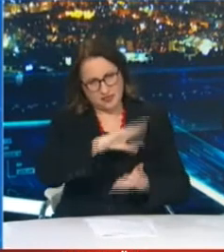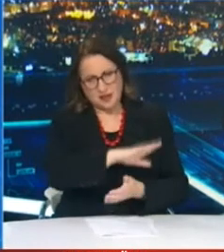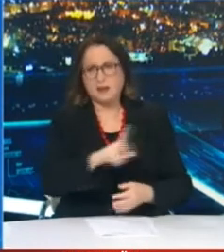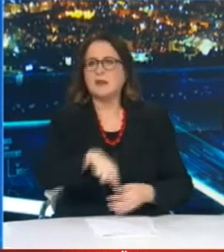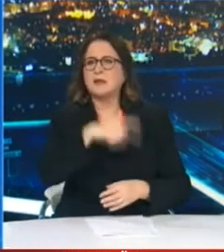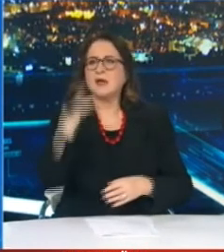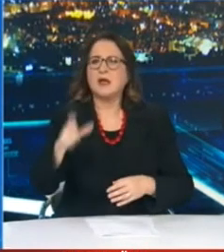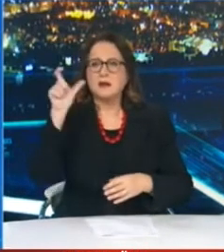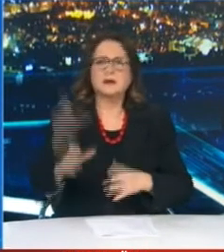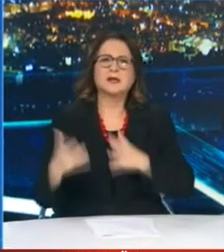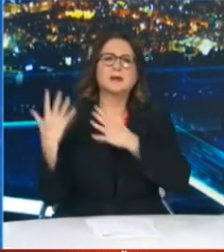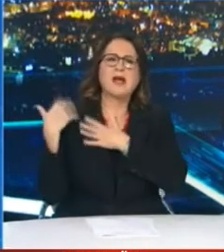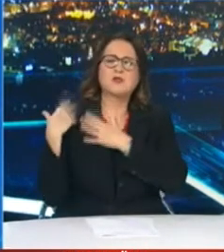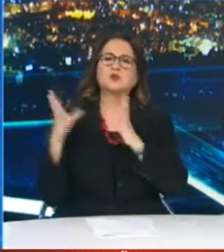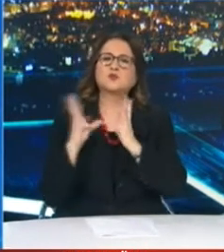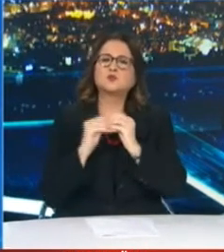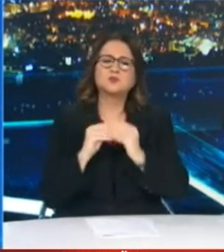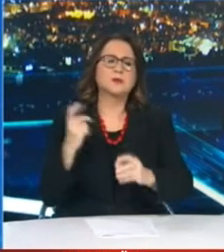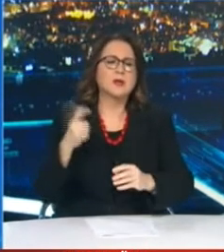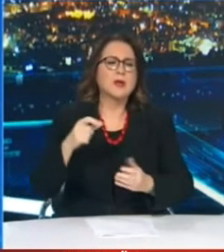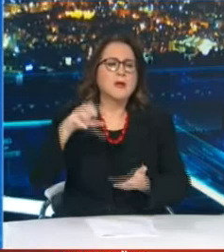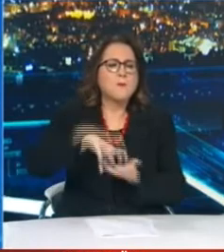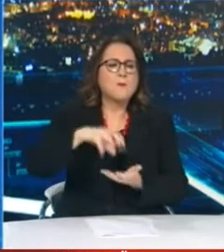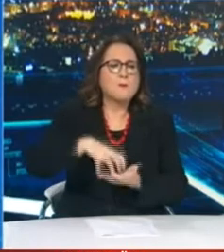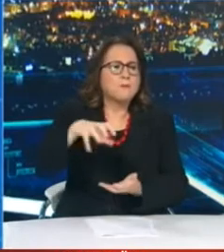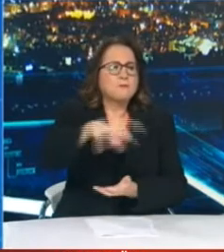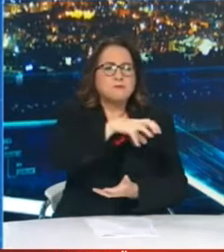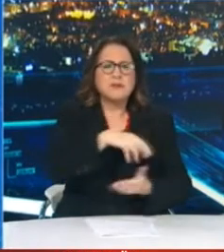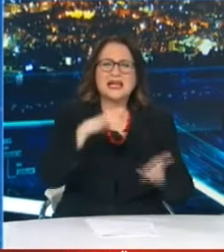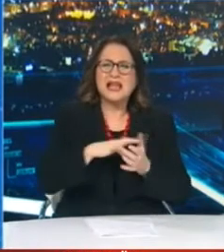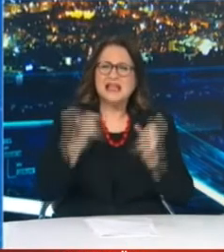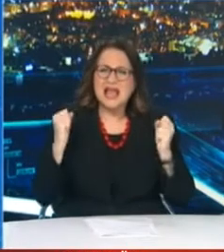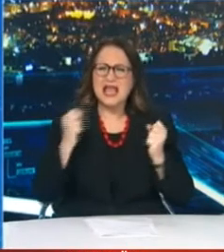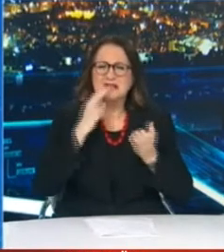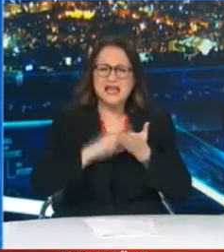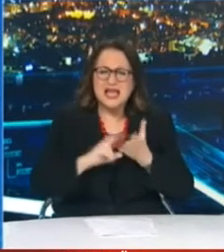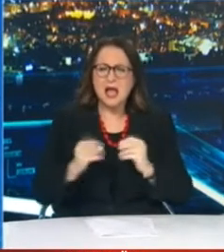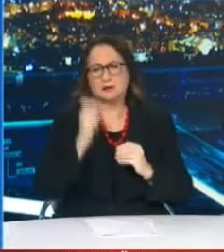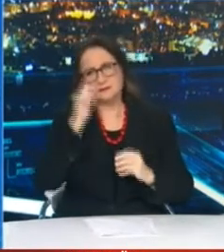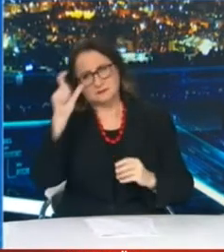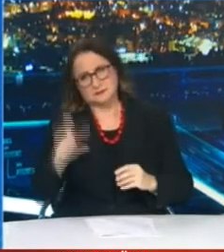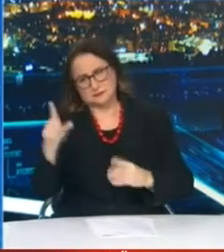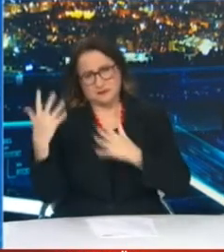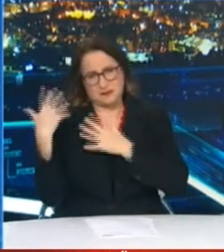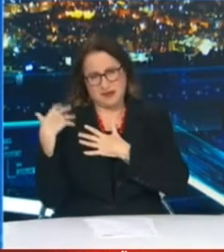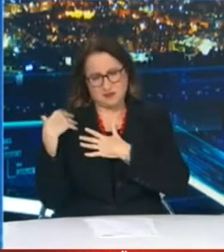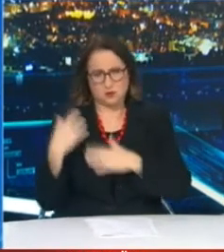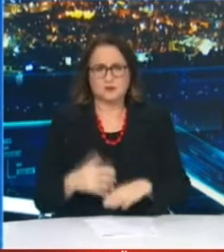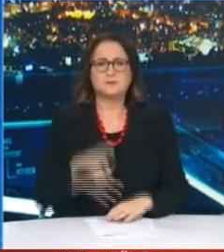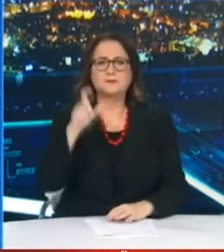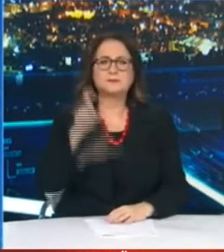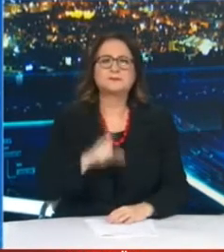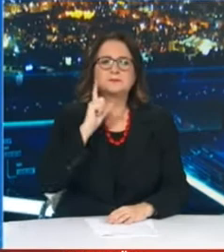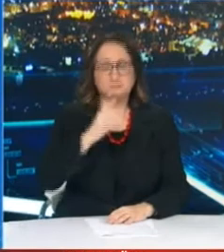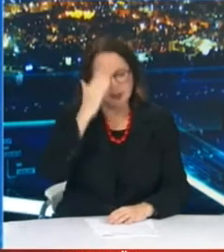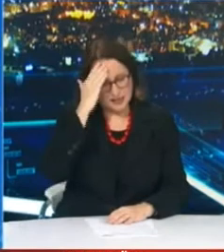από το Υπουργείο Υγείας η ομότιμη καθηγήτρια παιδιατρικής του ΕΚΠΑ και πρόεδρος της Εθνικής Επιτροπής Εμβολιασμών Μαρία Θεοδωρίδου και